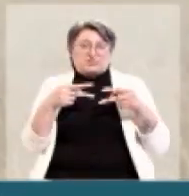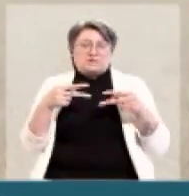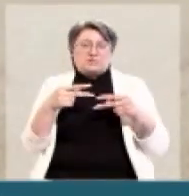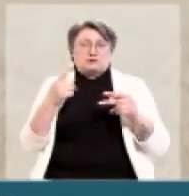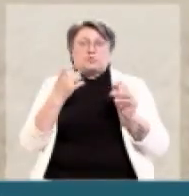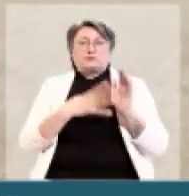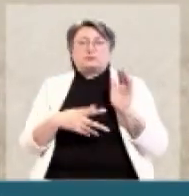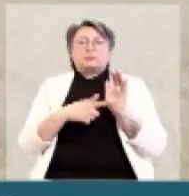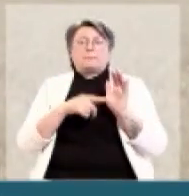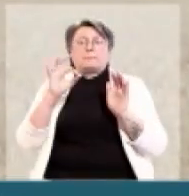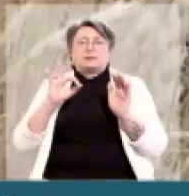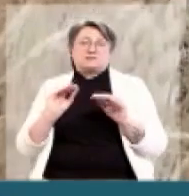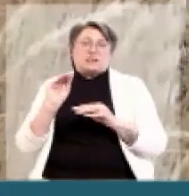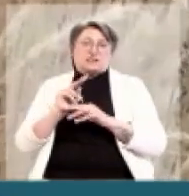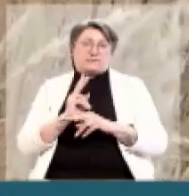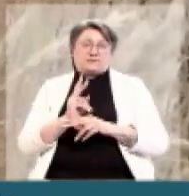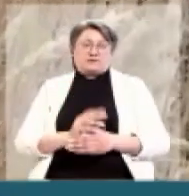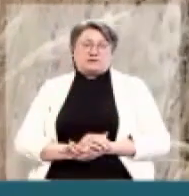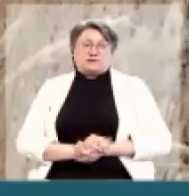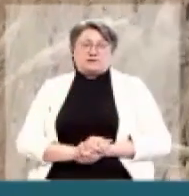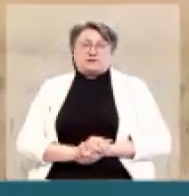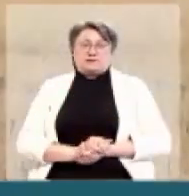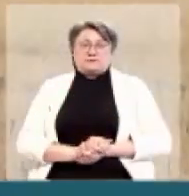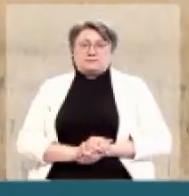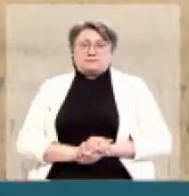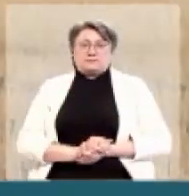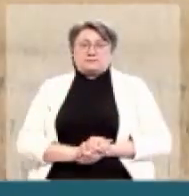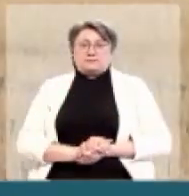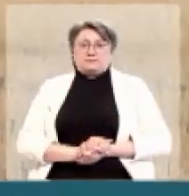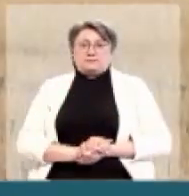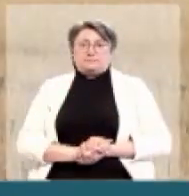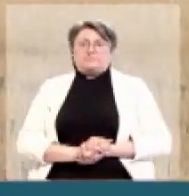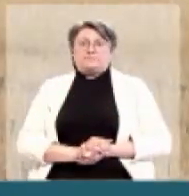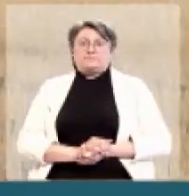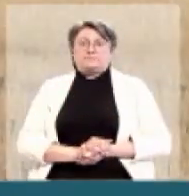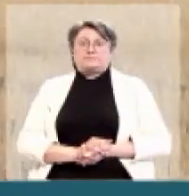салыстырғанда көрсеткіш 197% құрады. Сымбат Асқарова, Родион Бабич, Қостанай телеарнасы.